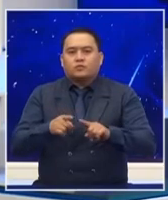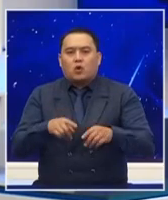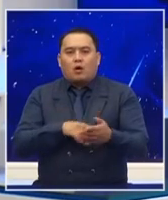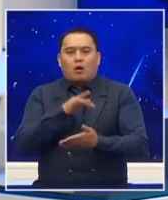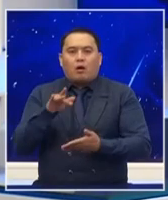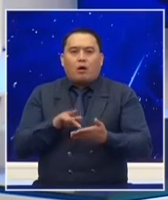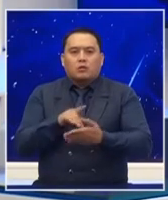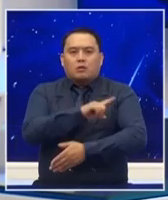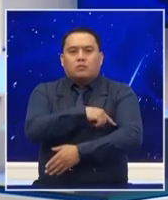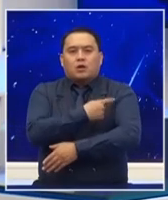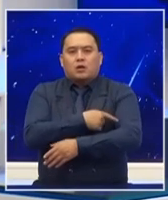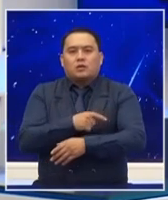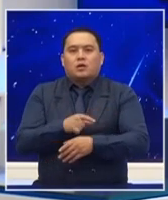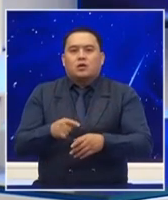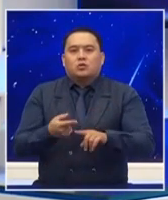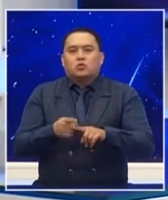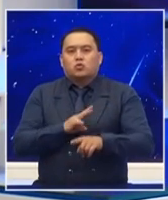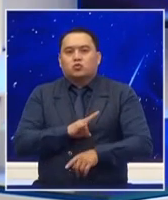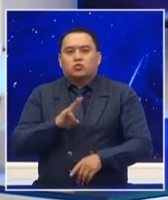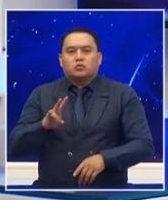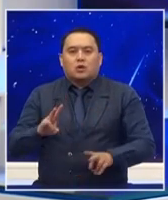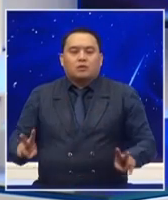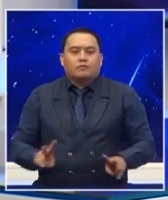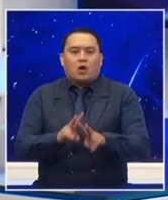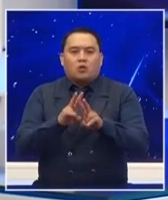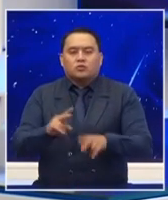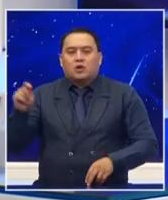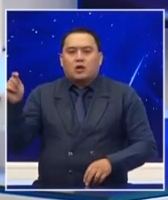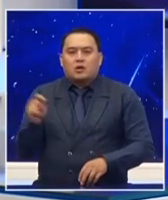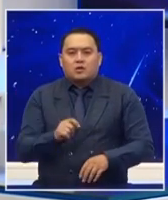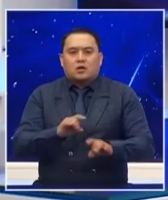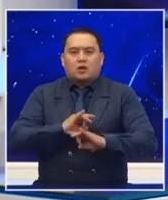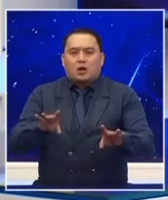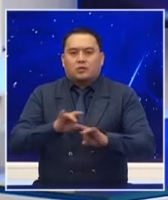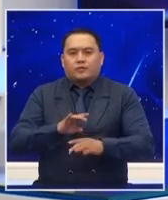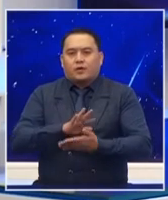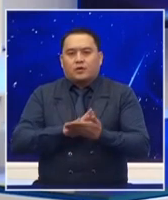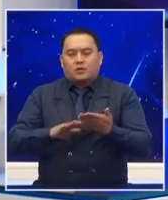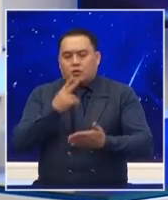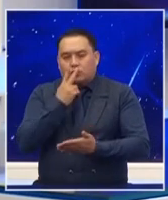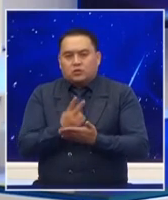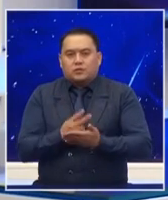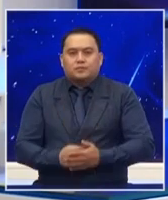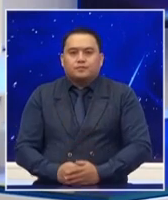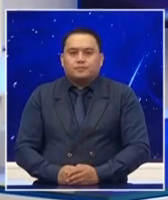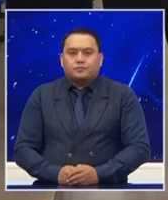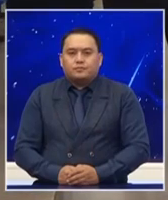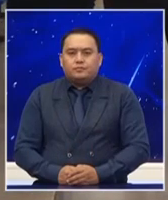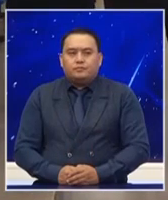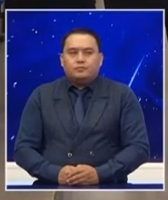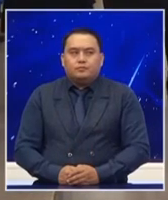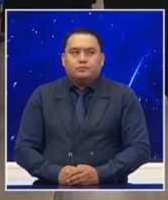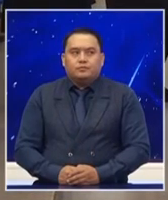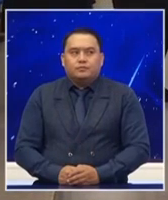қалалық көпсалалы аурухана дәрігерлеріне Нұрсұлтаннан келген жоғары санатты маман Ермек Иманғалиев көрсетті.